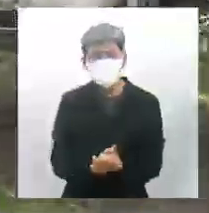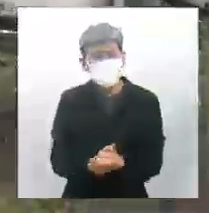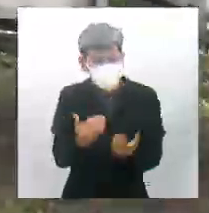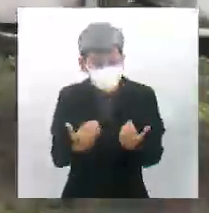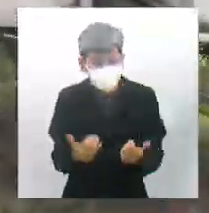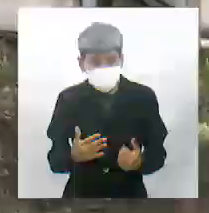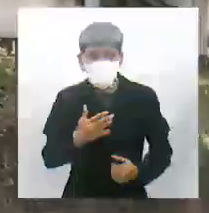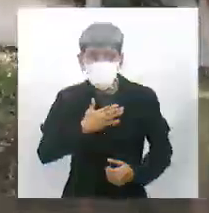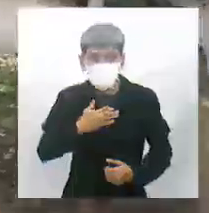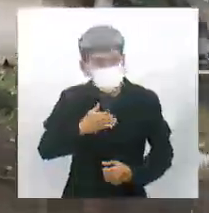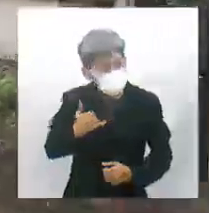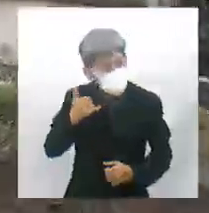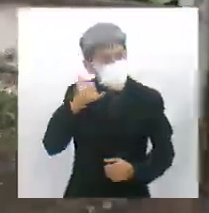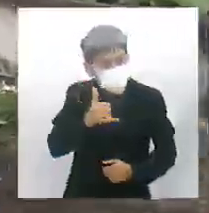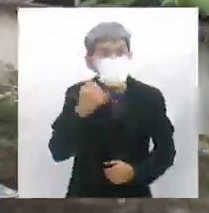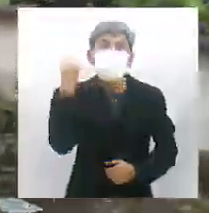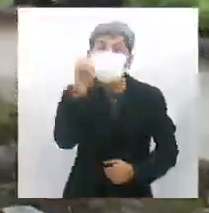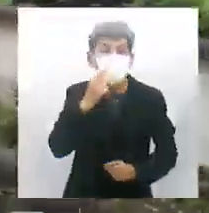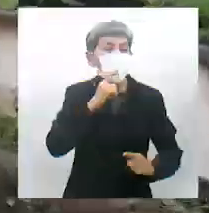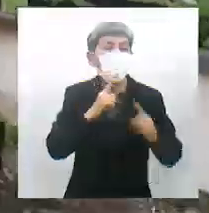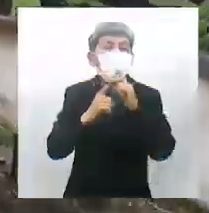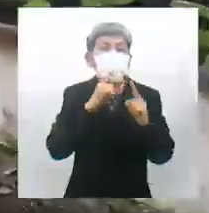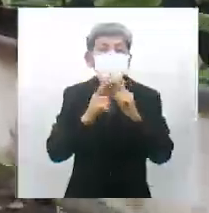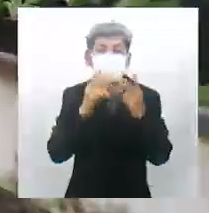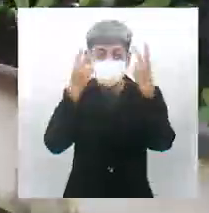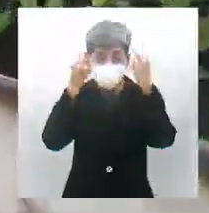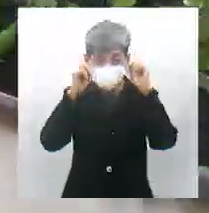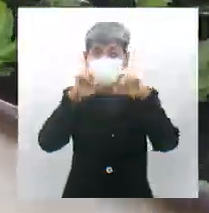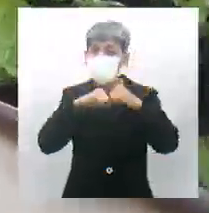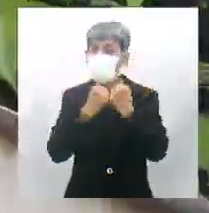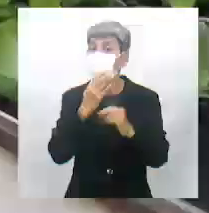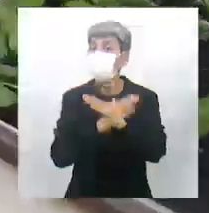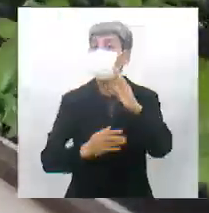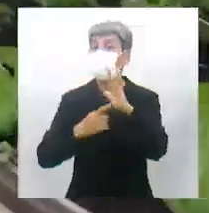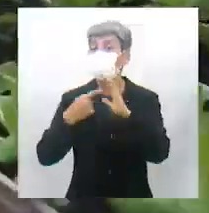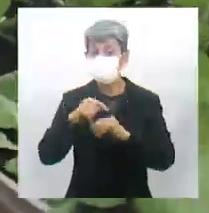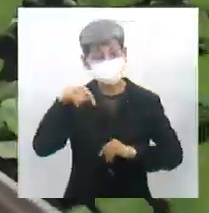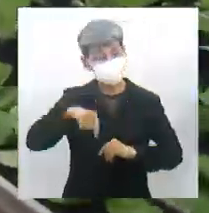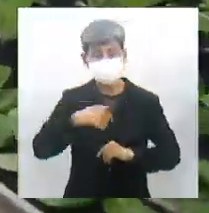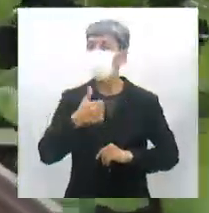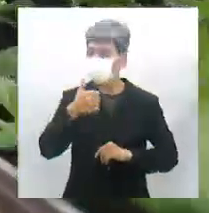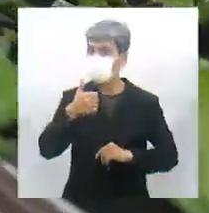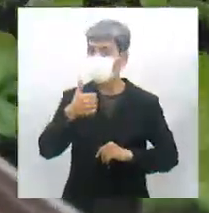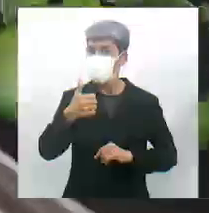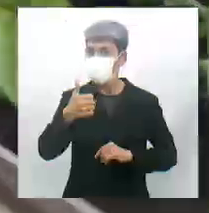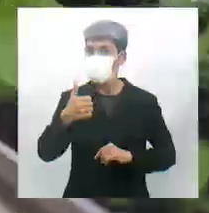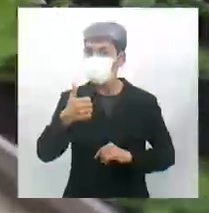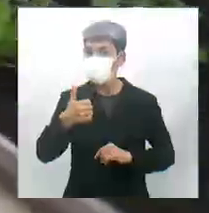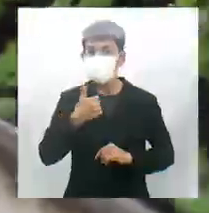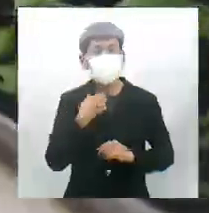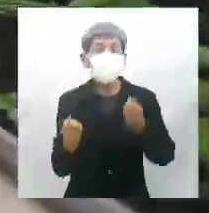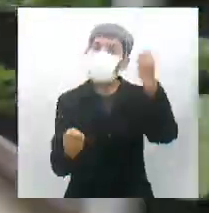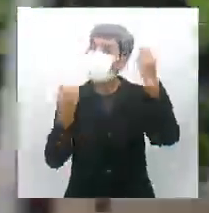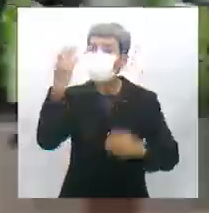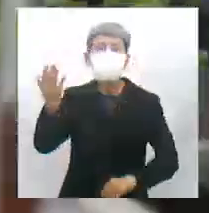วันนี้เนี่ยที่ผมได้มาเที่ยวได้มาคุยกับท่านนายกเนี่ยก็ต้องบอกว่าที่นี่ค่อนข้างน่าสนใจแล้วก็ร่มรื่นอ